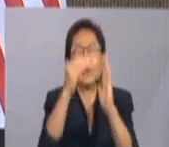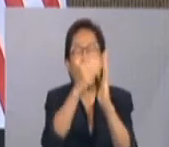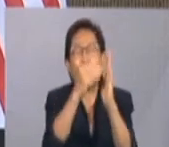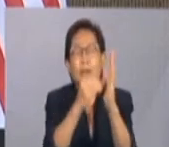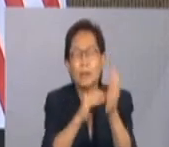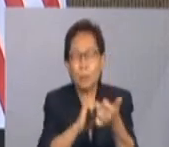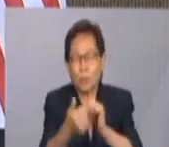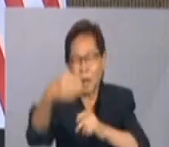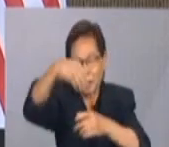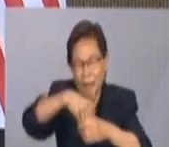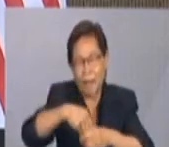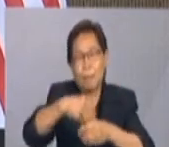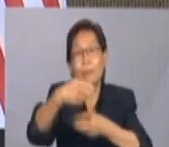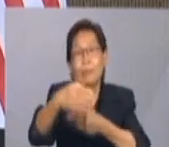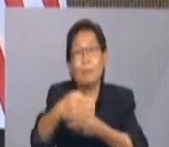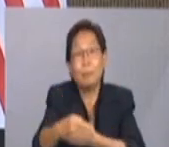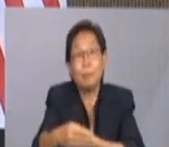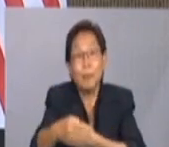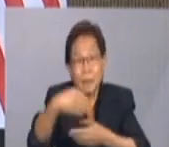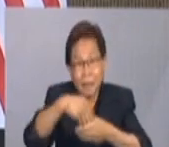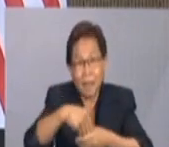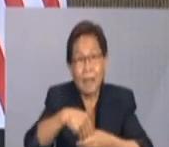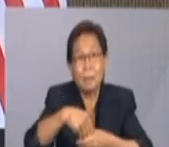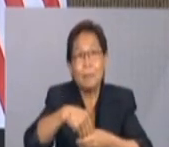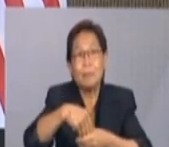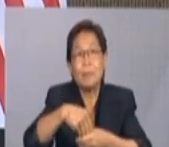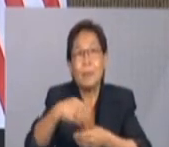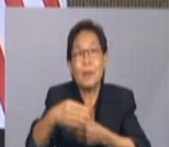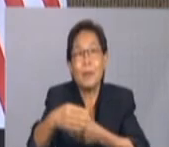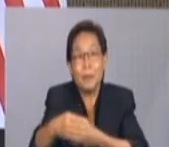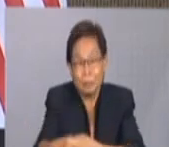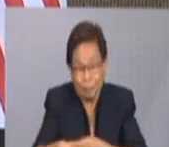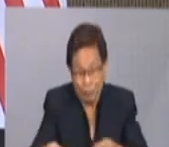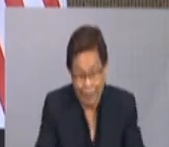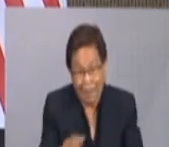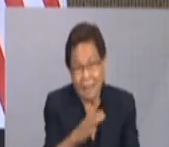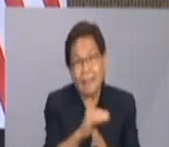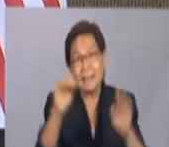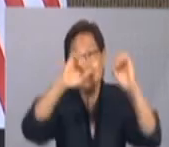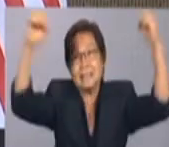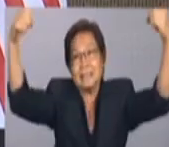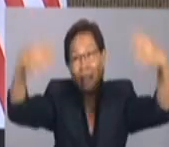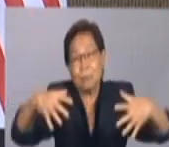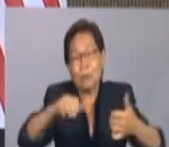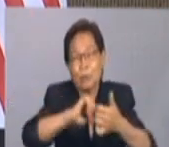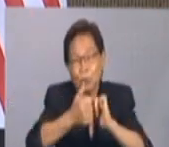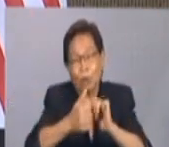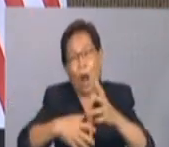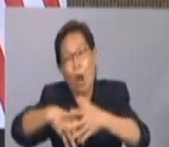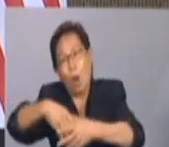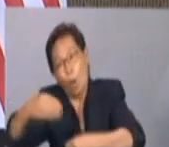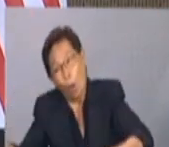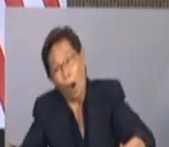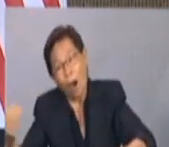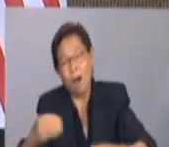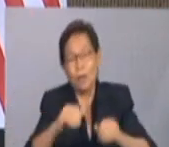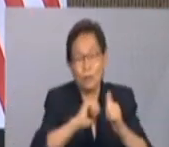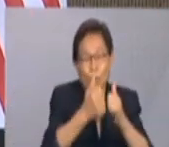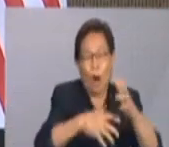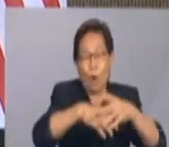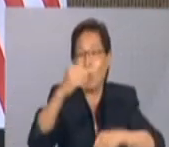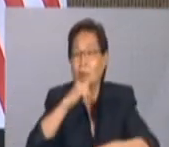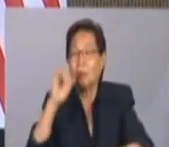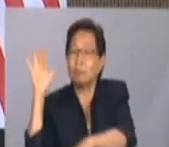sukan Indo dan stadium Eighty sukan outdoor yang tidak melibatkan